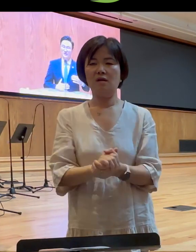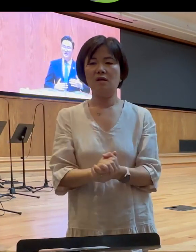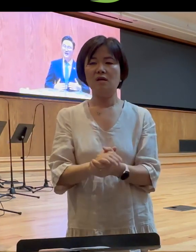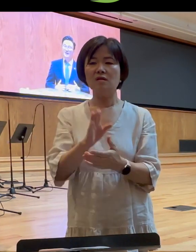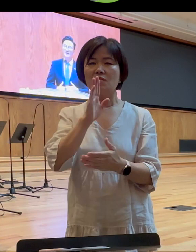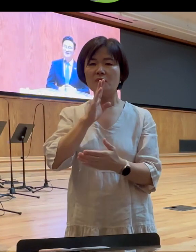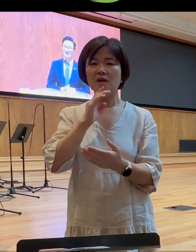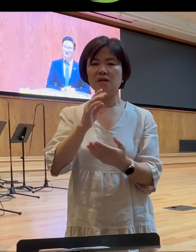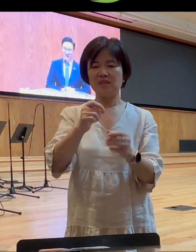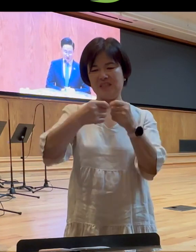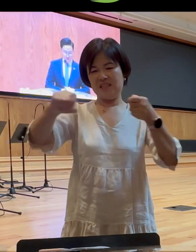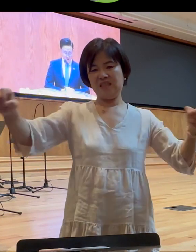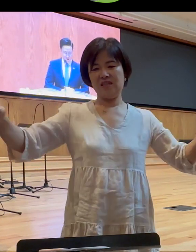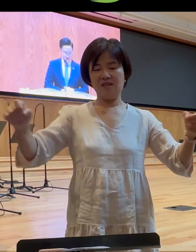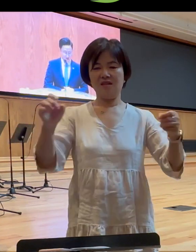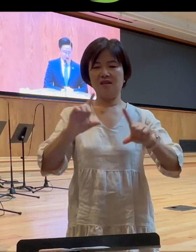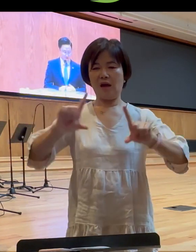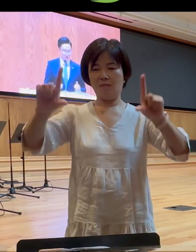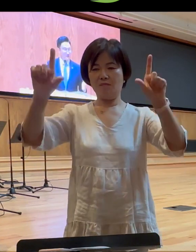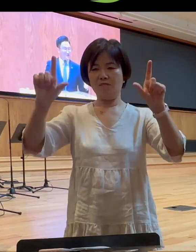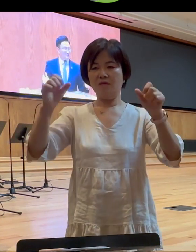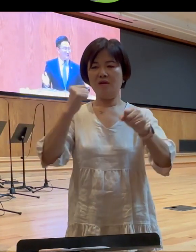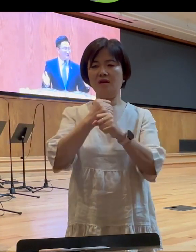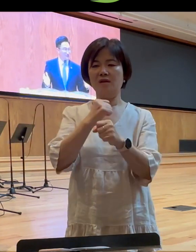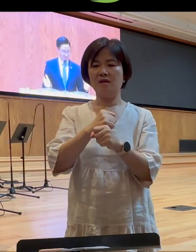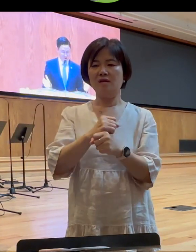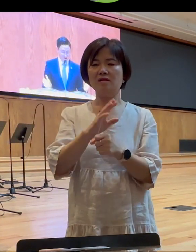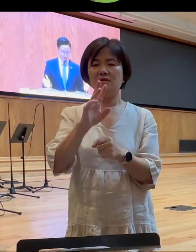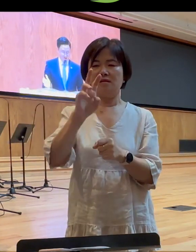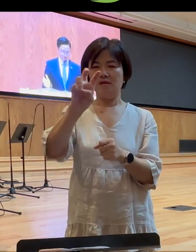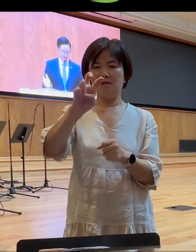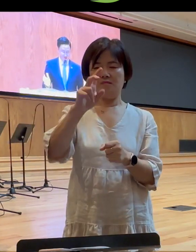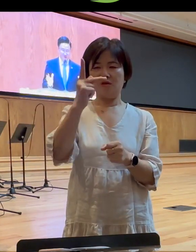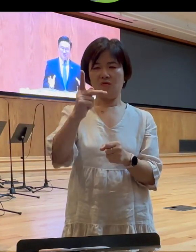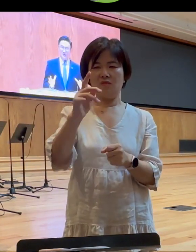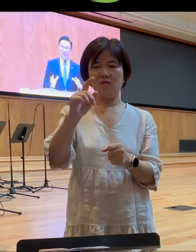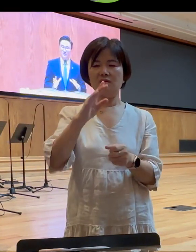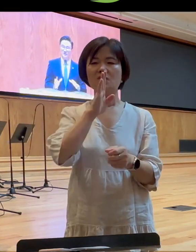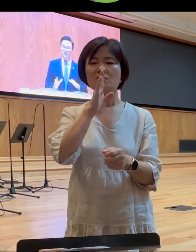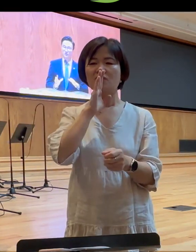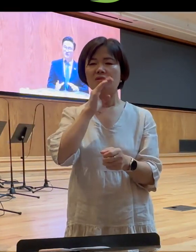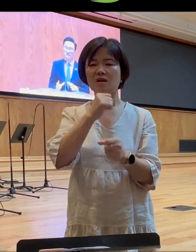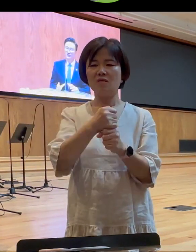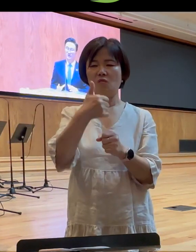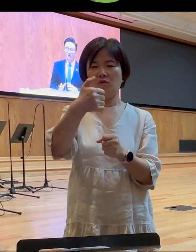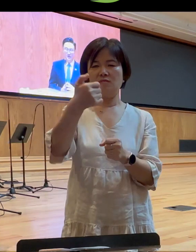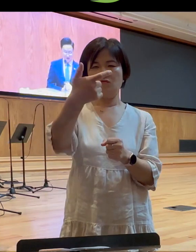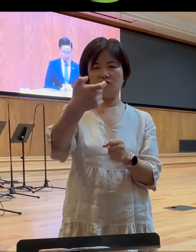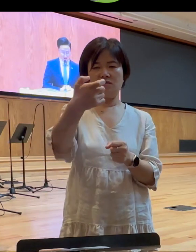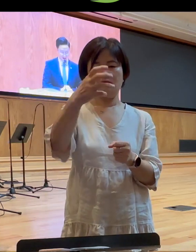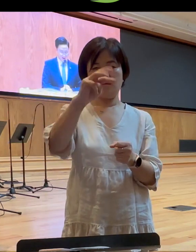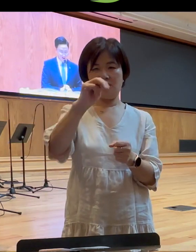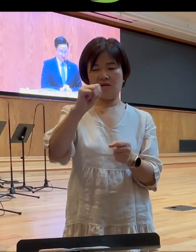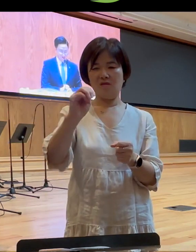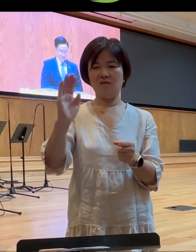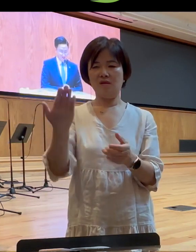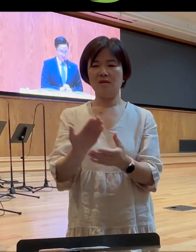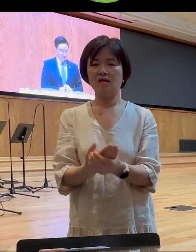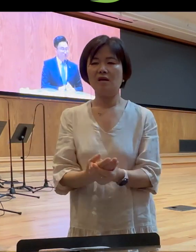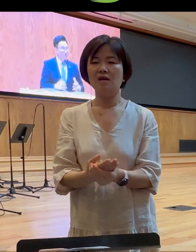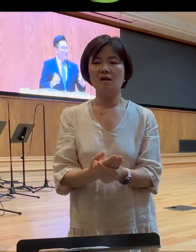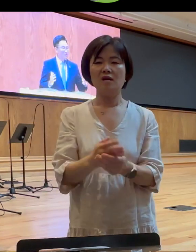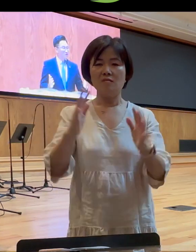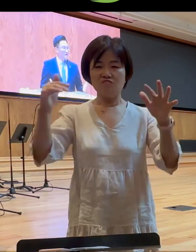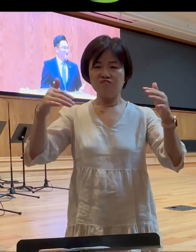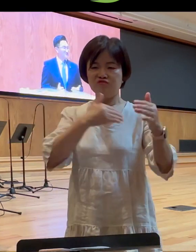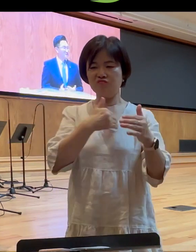남북 길이가 21km, 폭이 12km, 수심이 50에서 60m 정도가 되니까